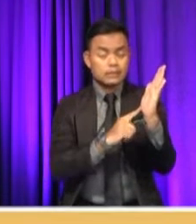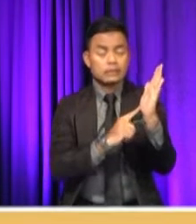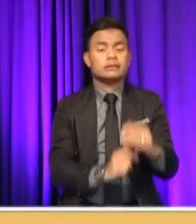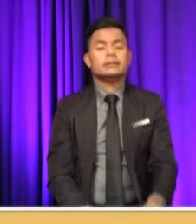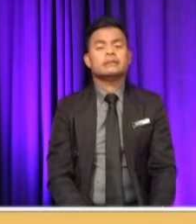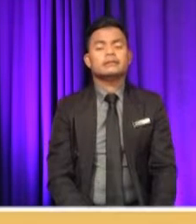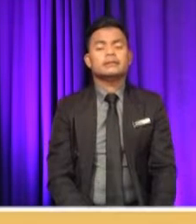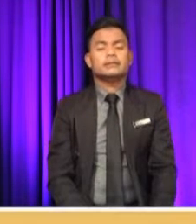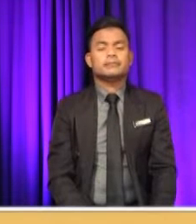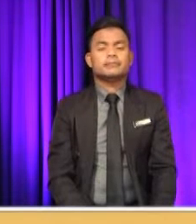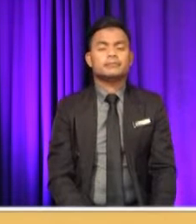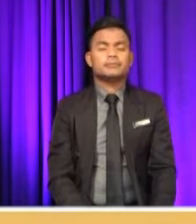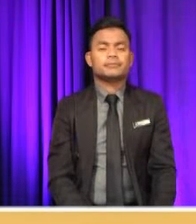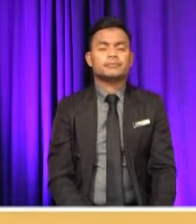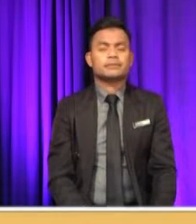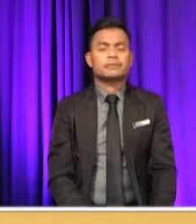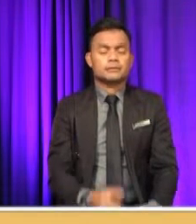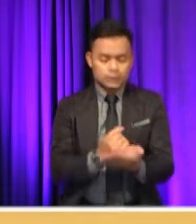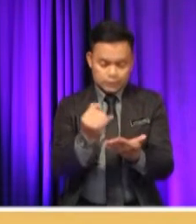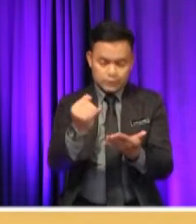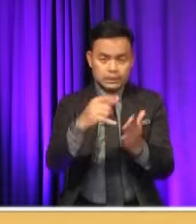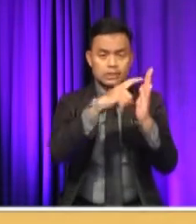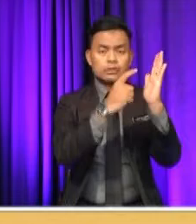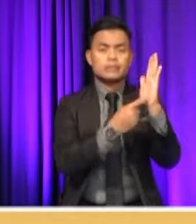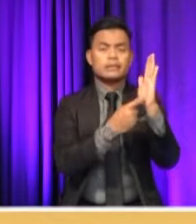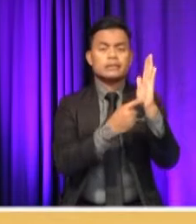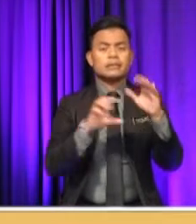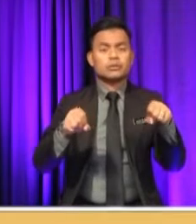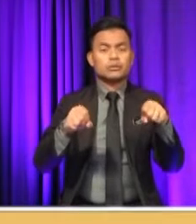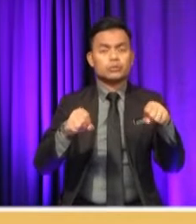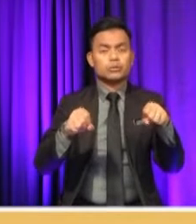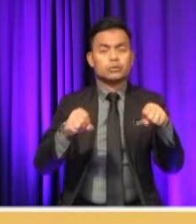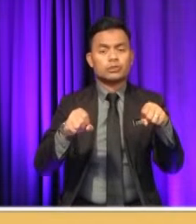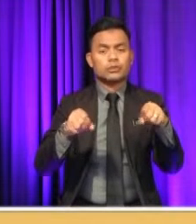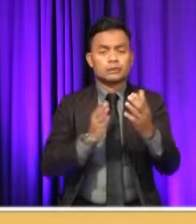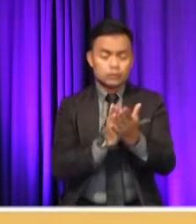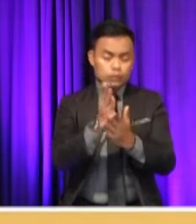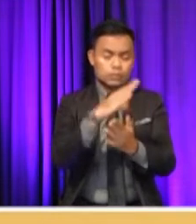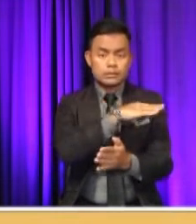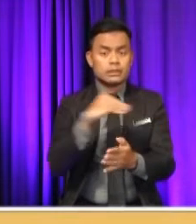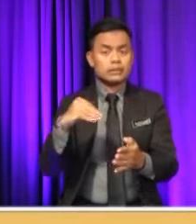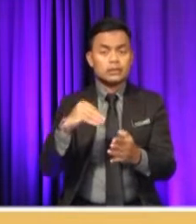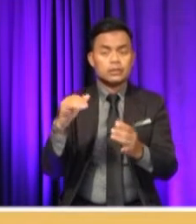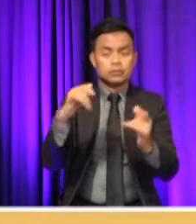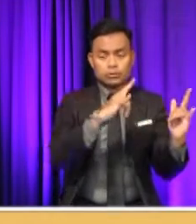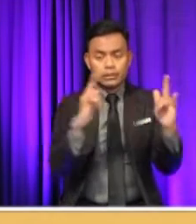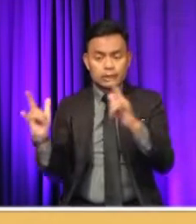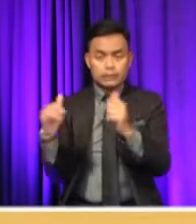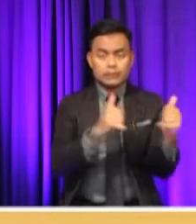buka. Dalam motor pula kita ada motor arus terus dan motor arus ulang-alik. Untuk penyambung, pelajar akan belajar